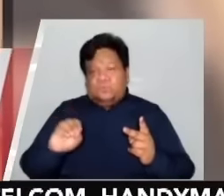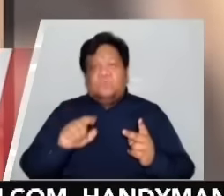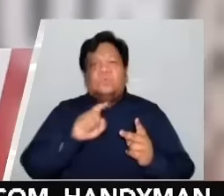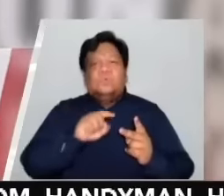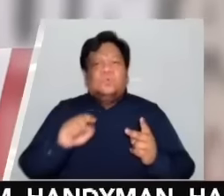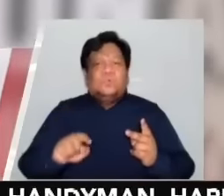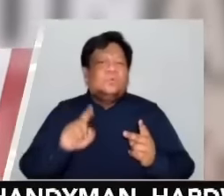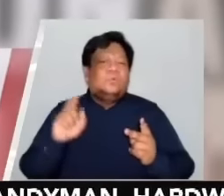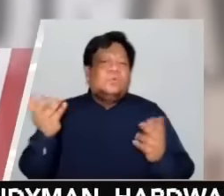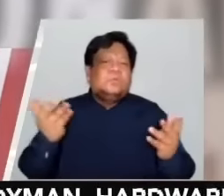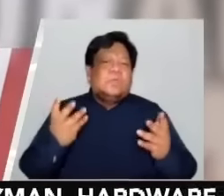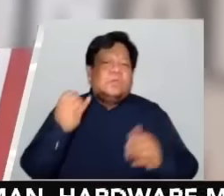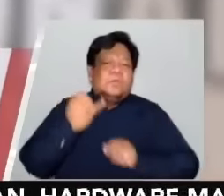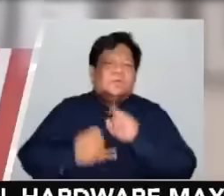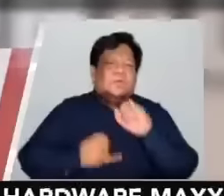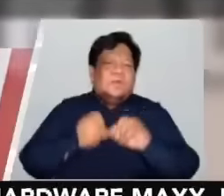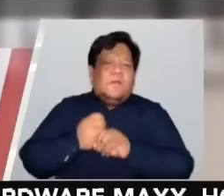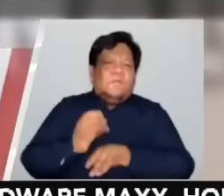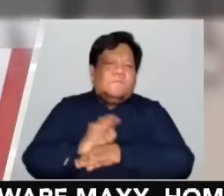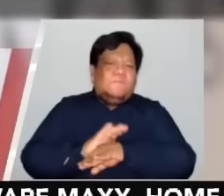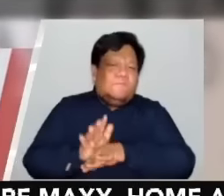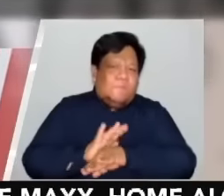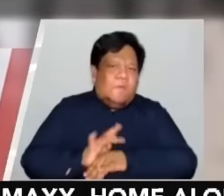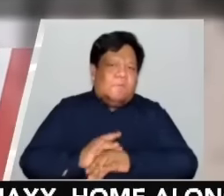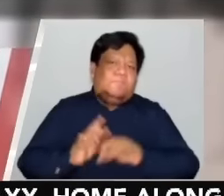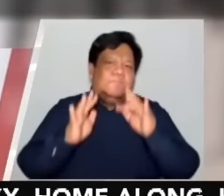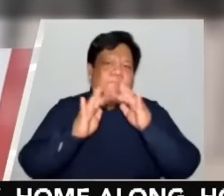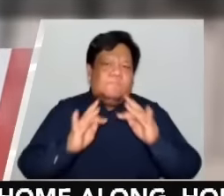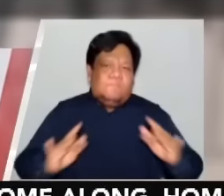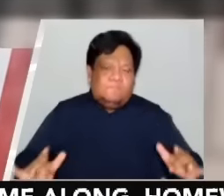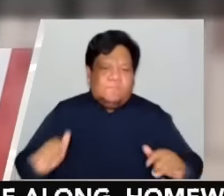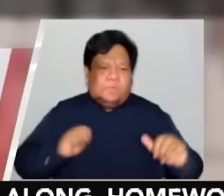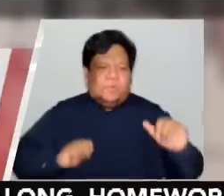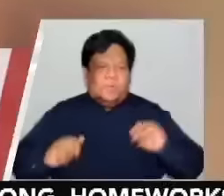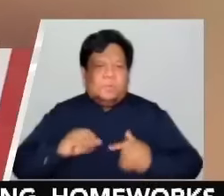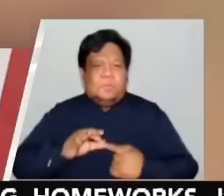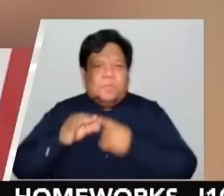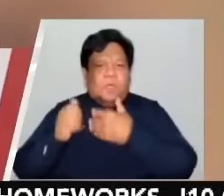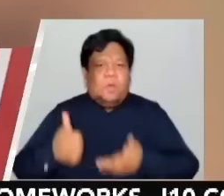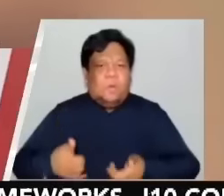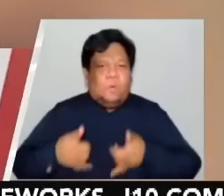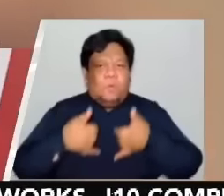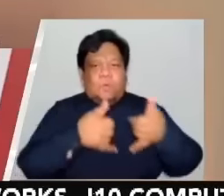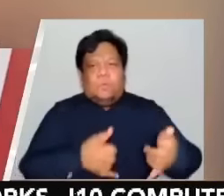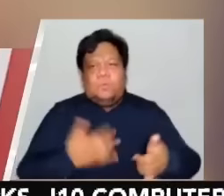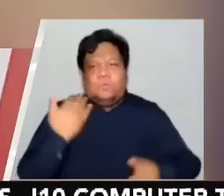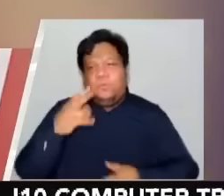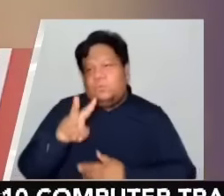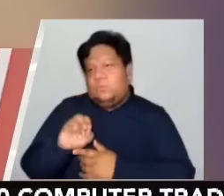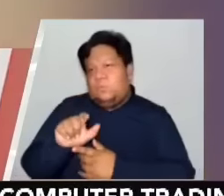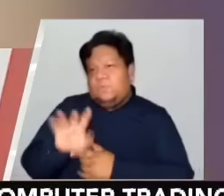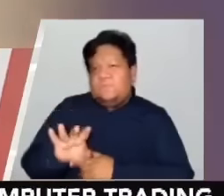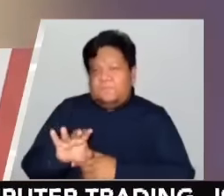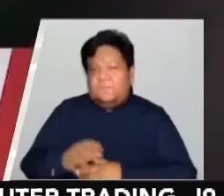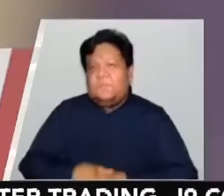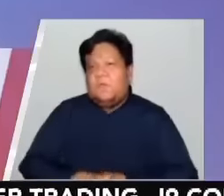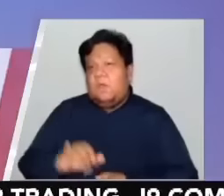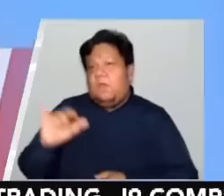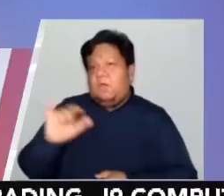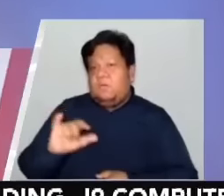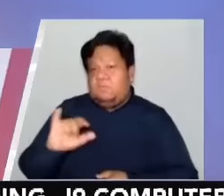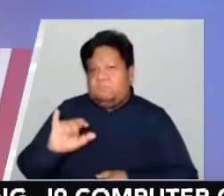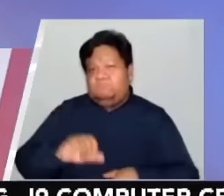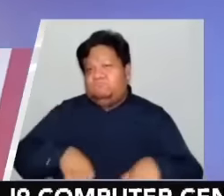Festival and Entertainment Special Awards 2024. Sa IG, nagpaabot ng pasasalamat